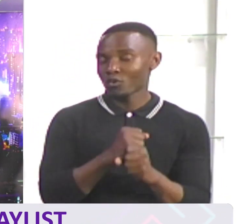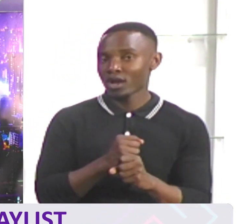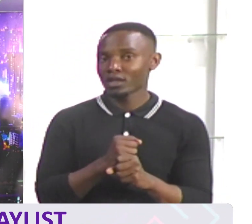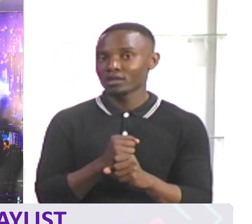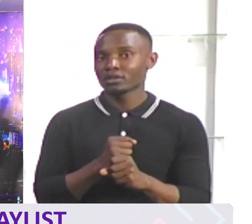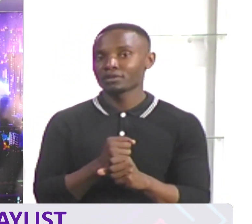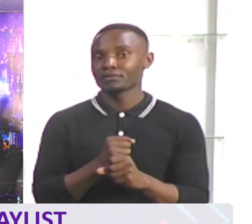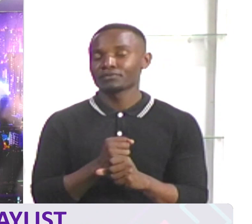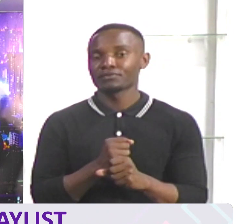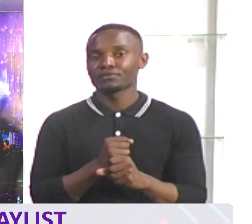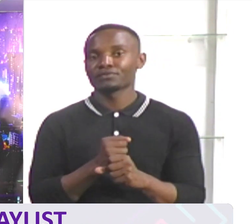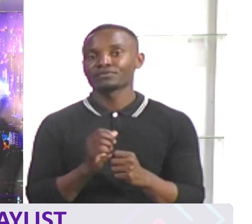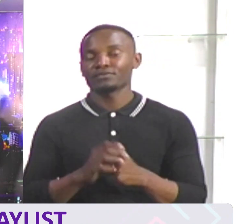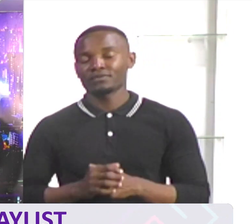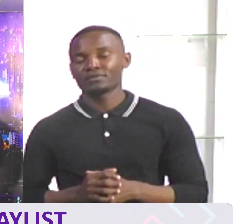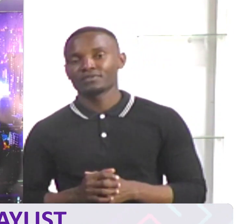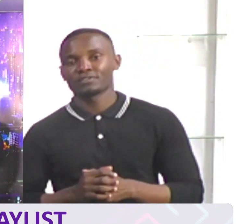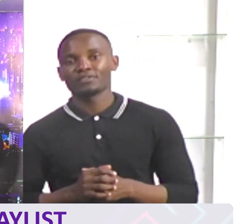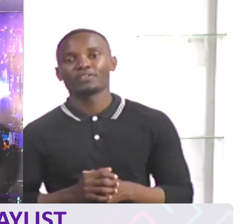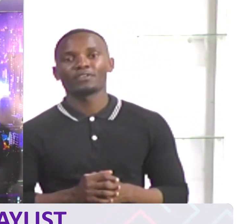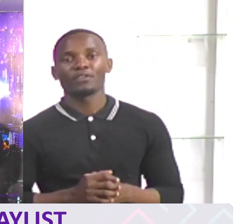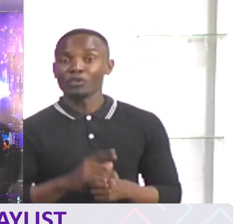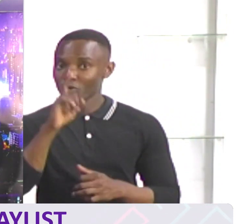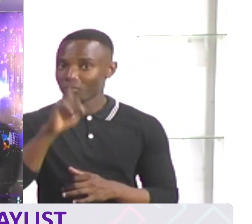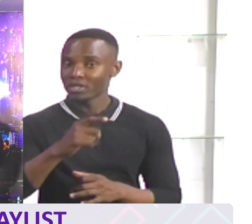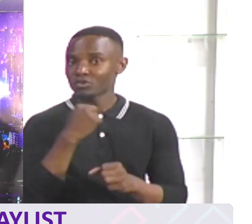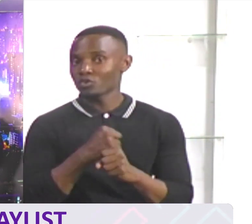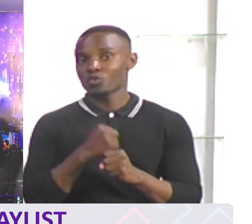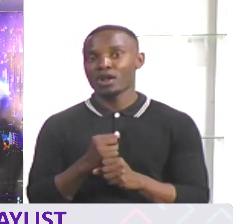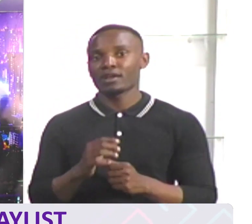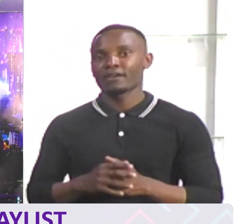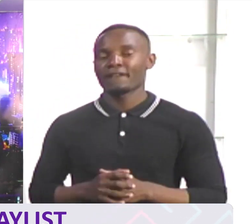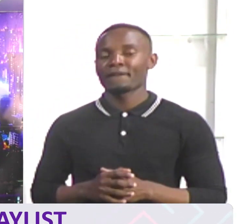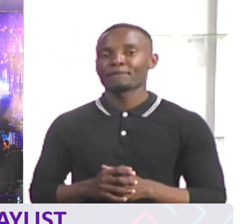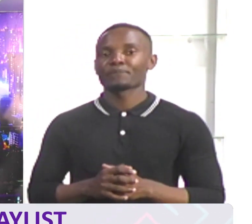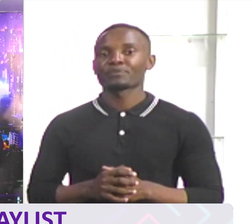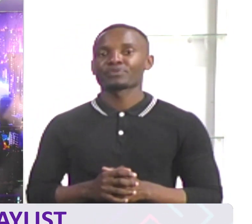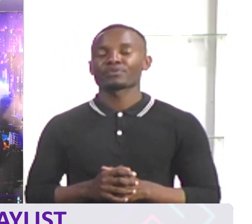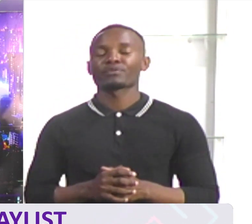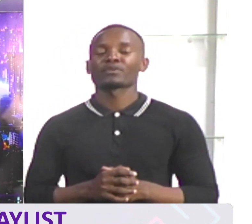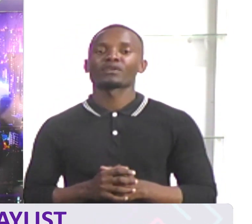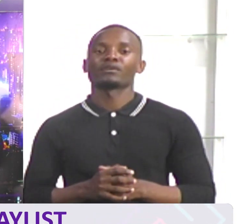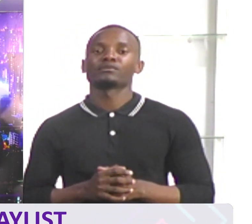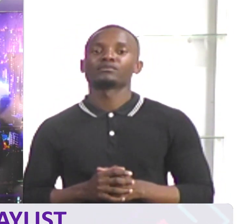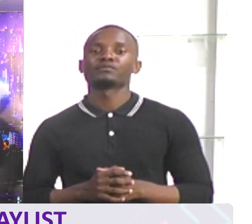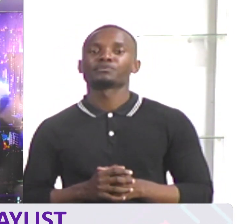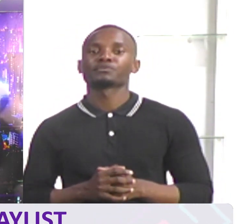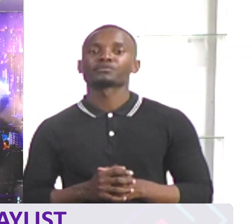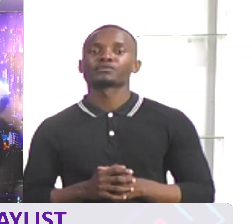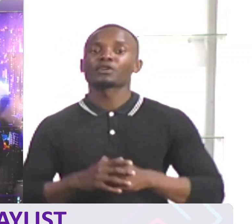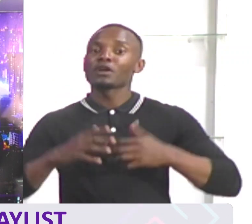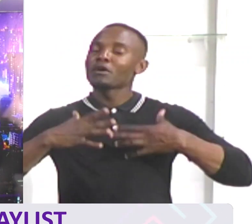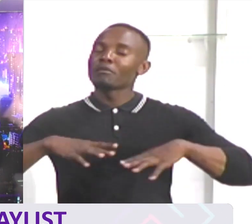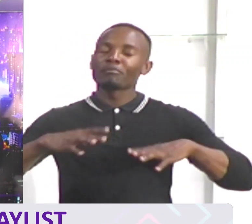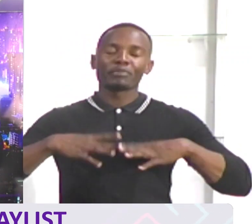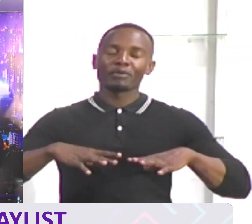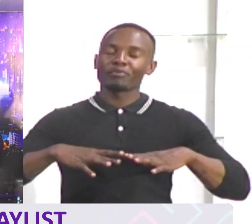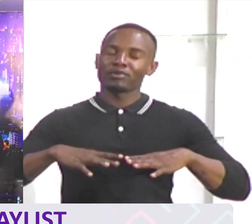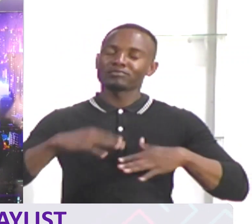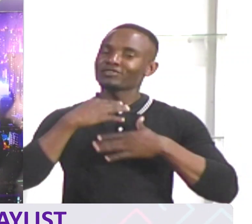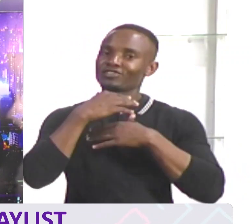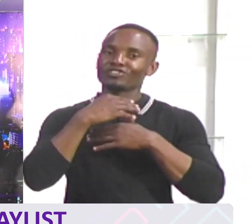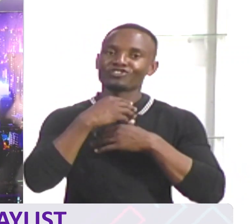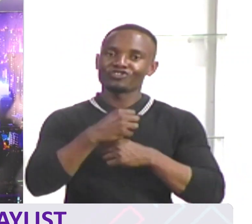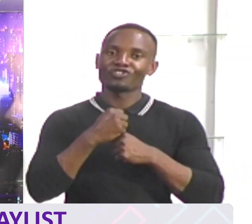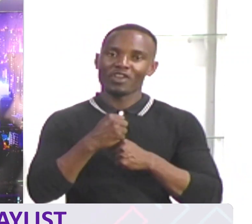kuomoka. Ah noma. Lazima. Unajua tena acha tu turudishe nyuma. People are not trusting the process. Trust